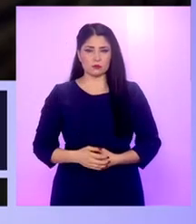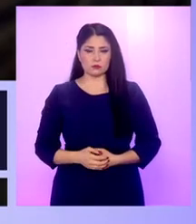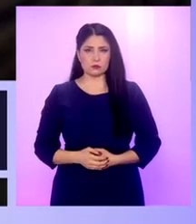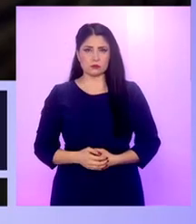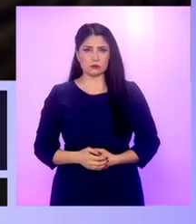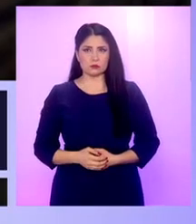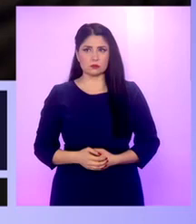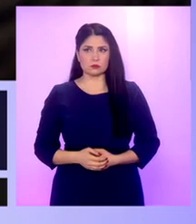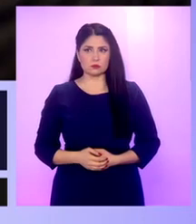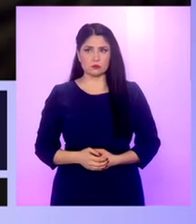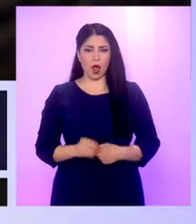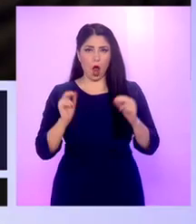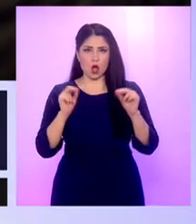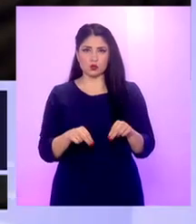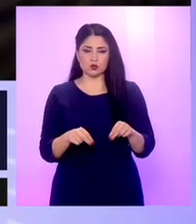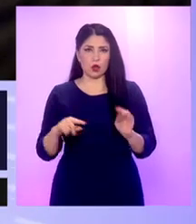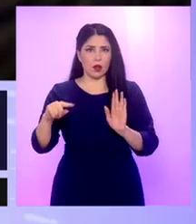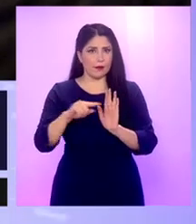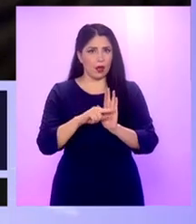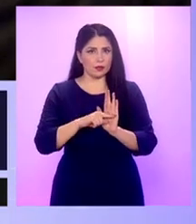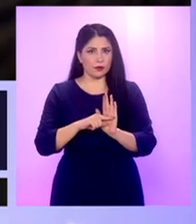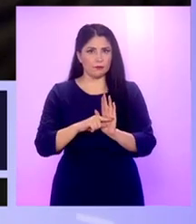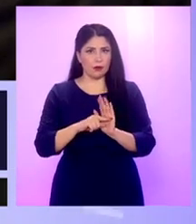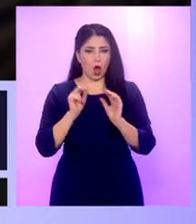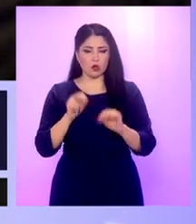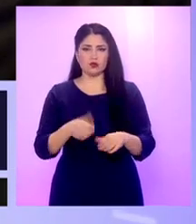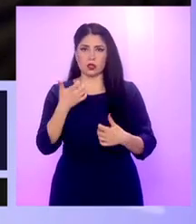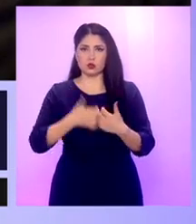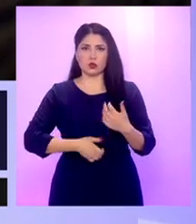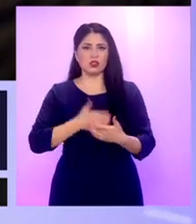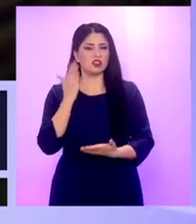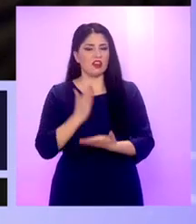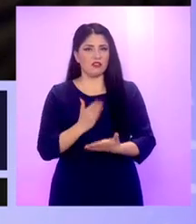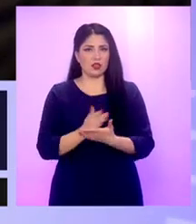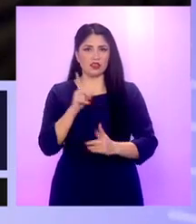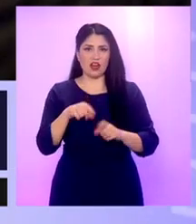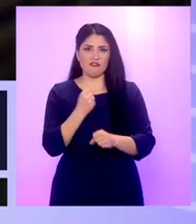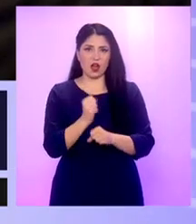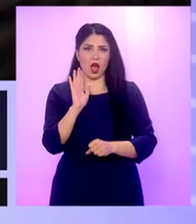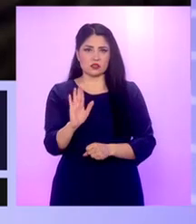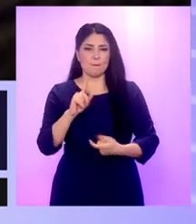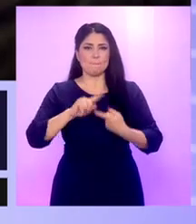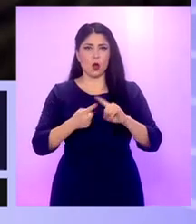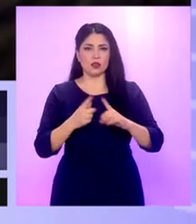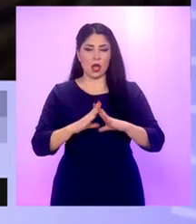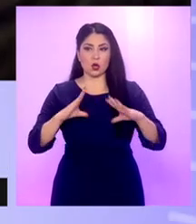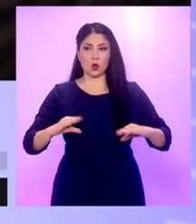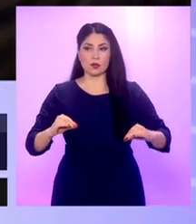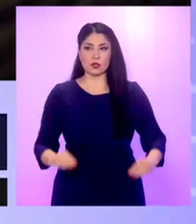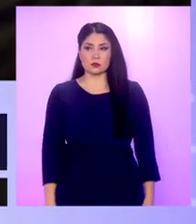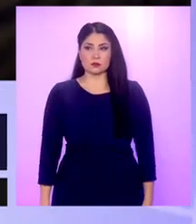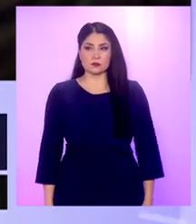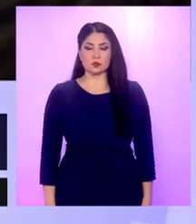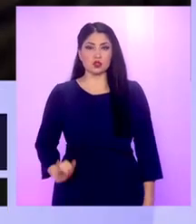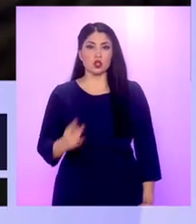După părerea mea, se compromite definitiv în politica românească și